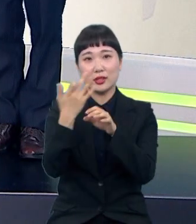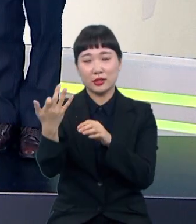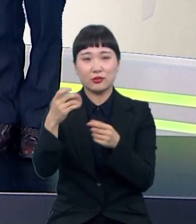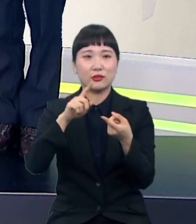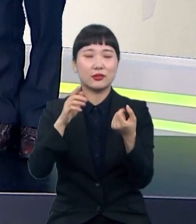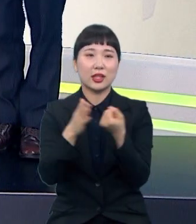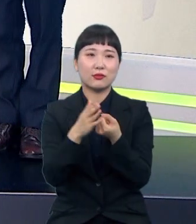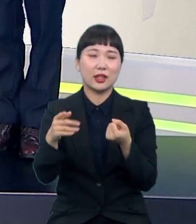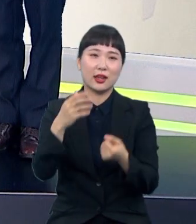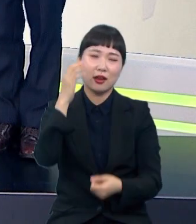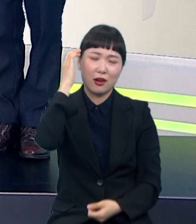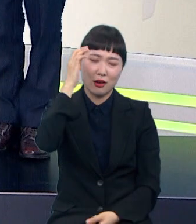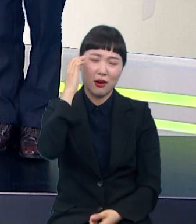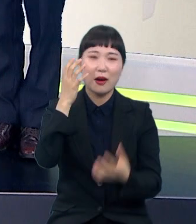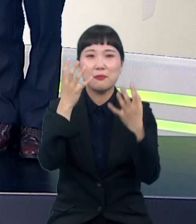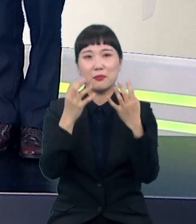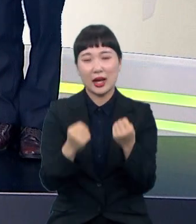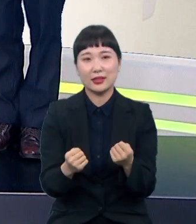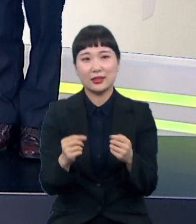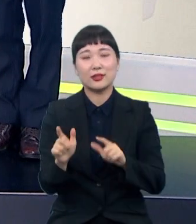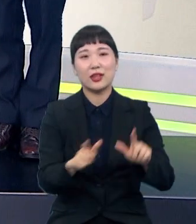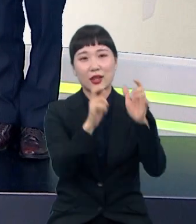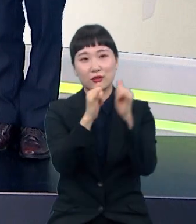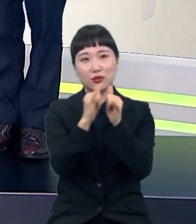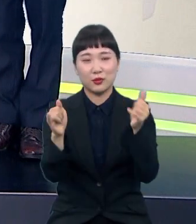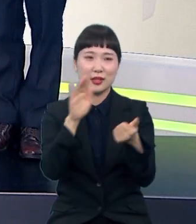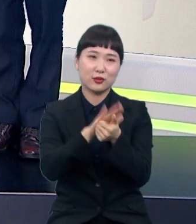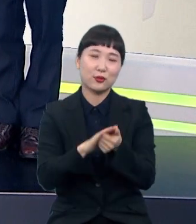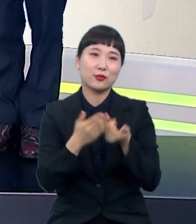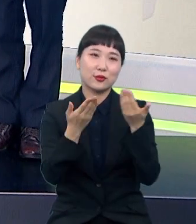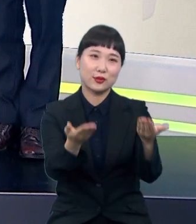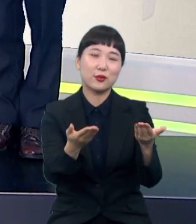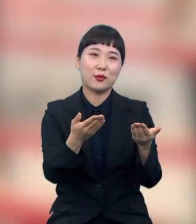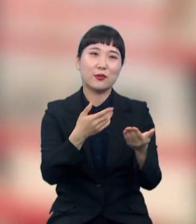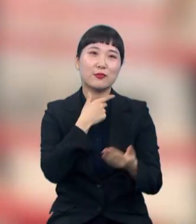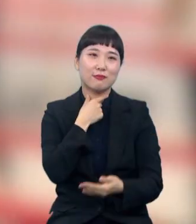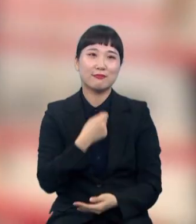방안을 지속적으로 실천한다는 계획입니다. 배상민 기자입니다.